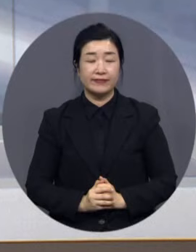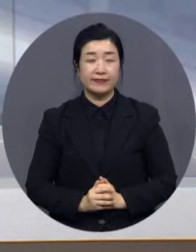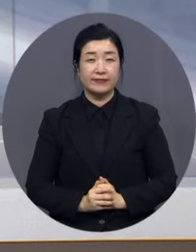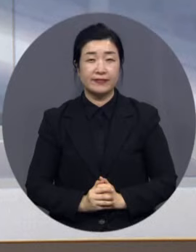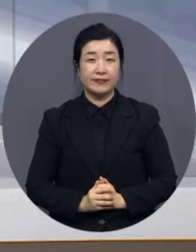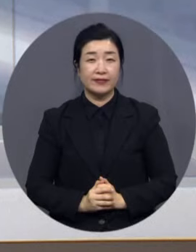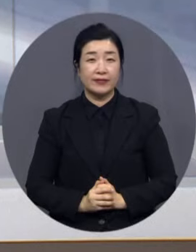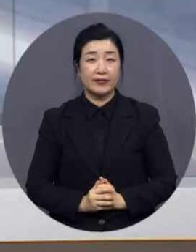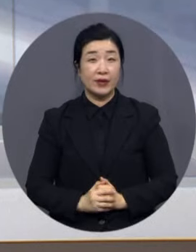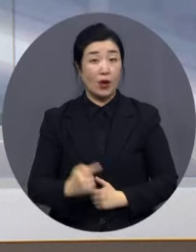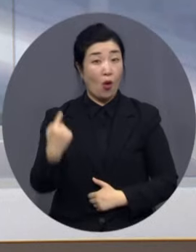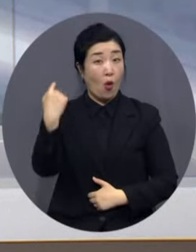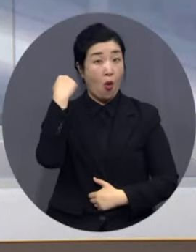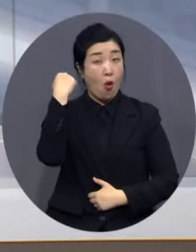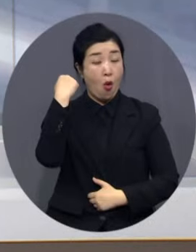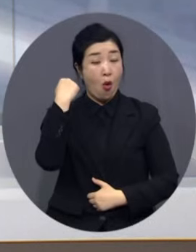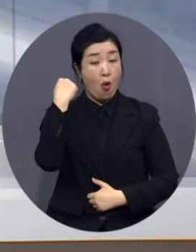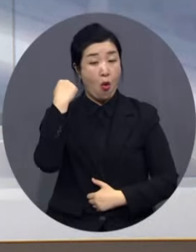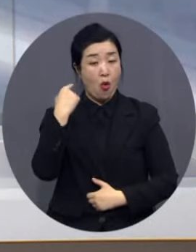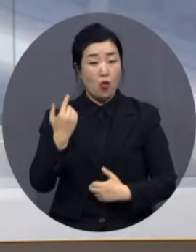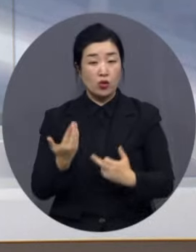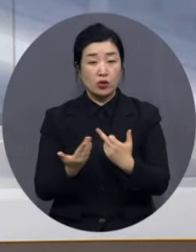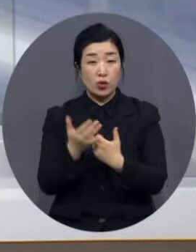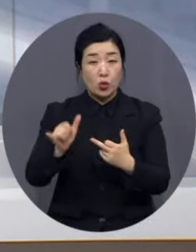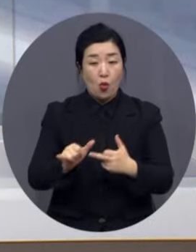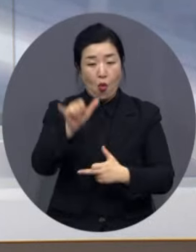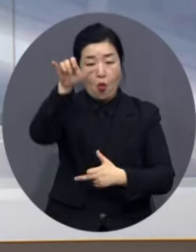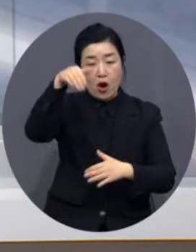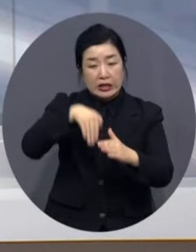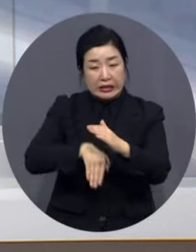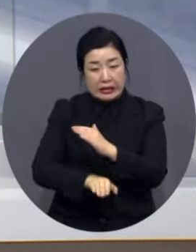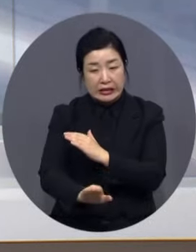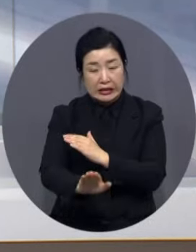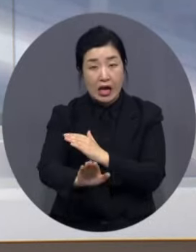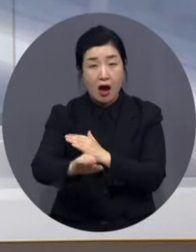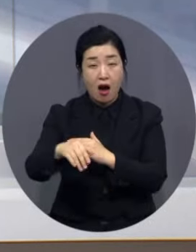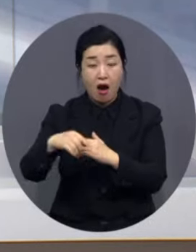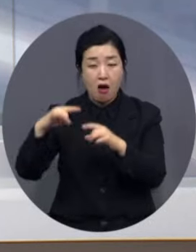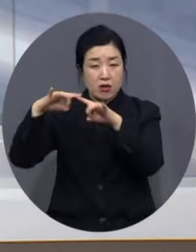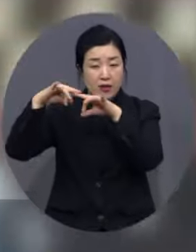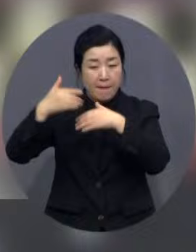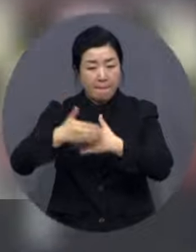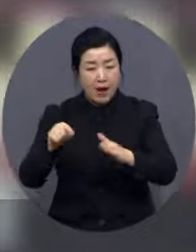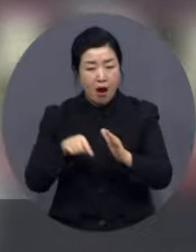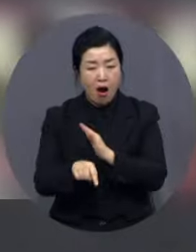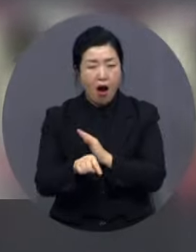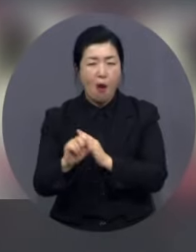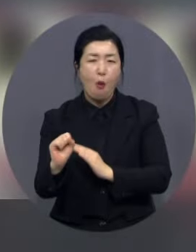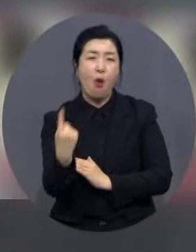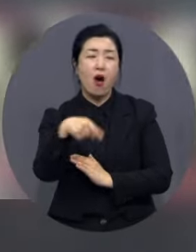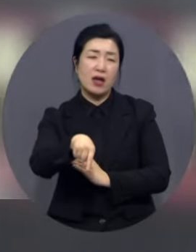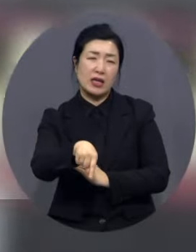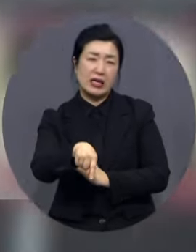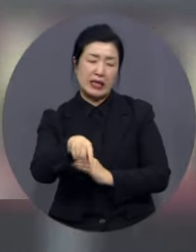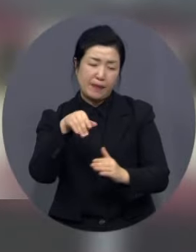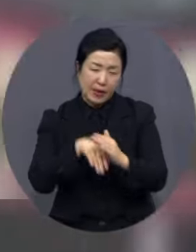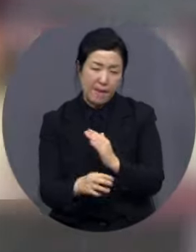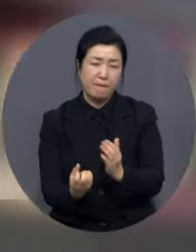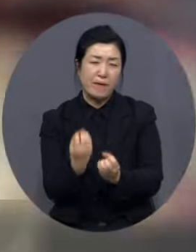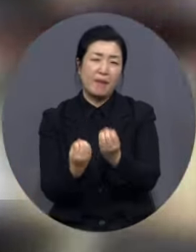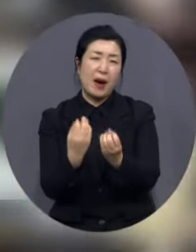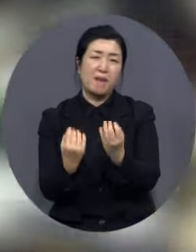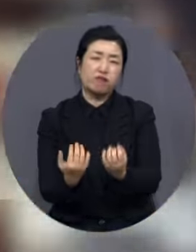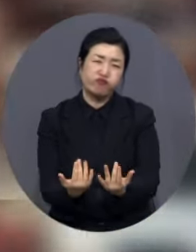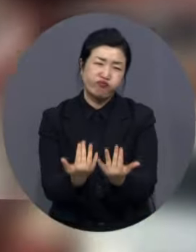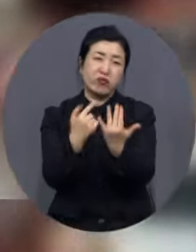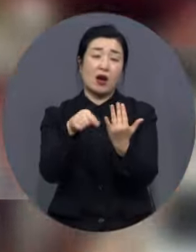당부했습니다 어제 제주공항 지하에서 난 불은 배전실 전선에서 전기적 요인으로 인해 발생한 것으로 추정되고